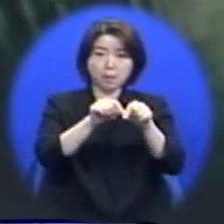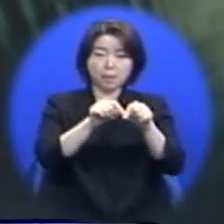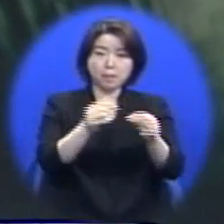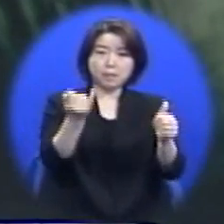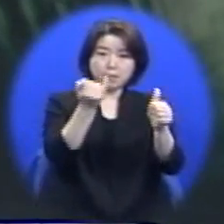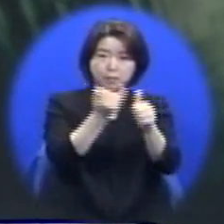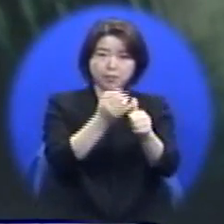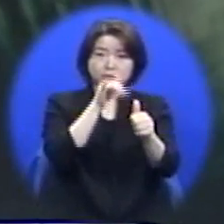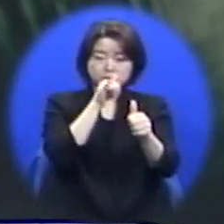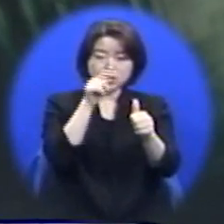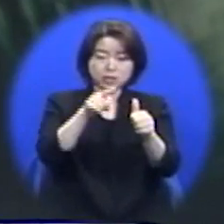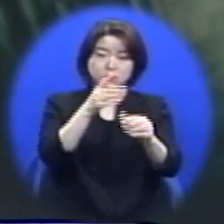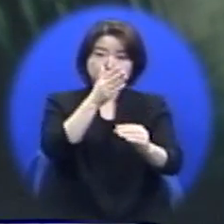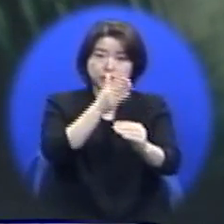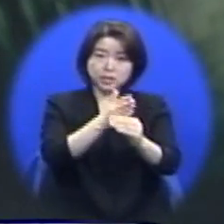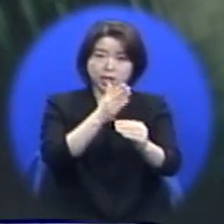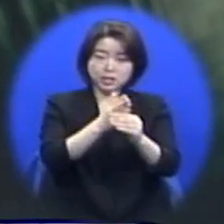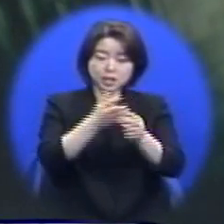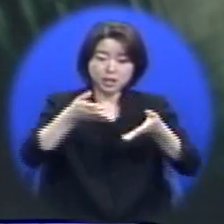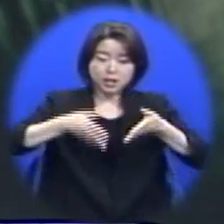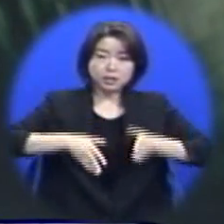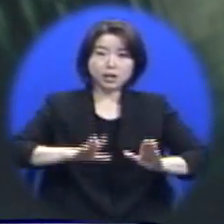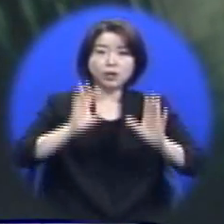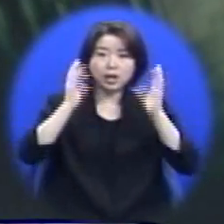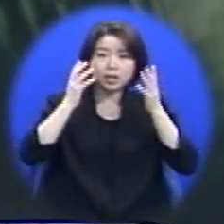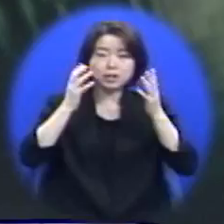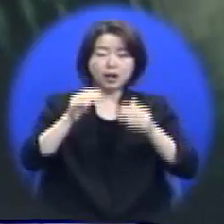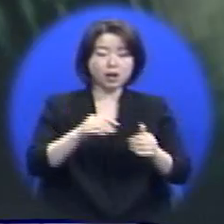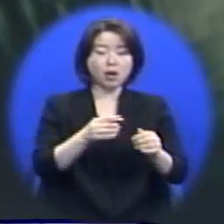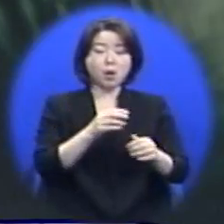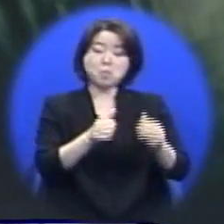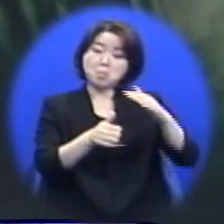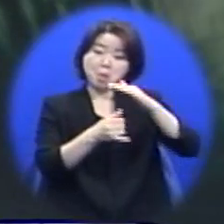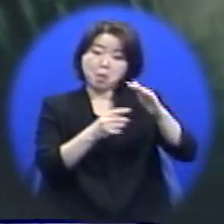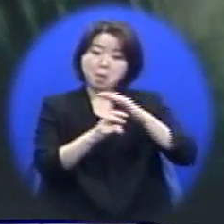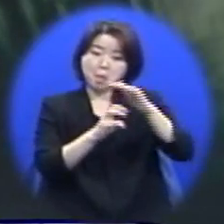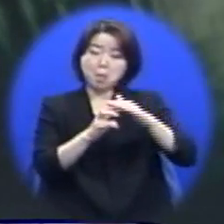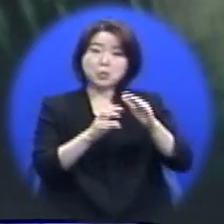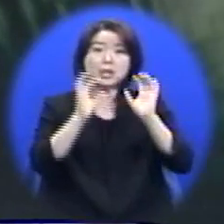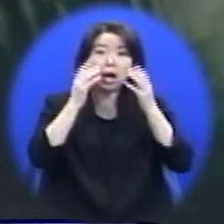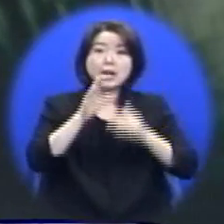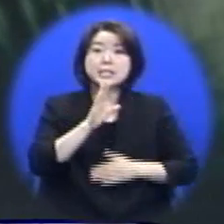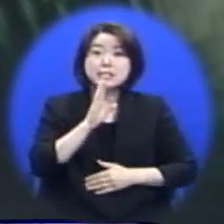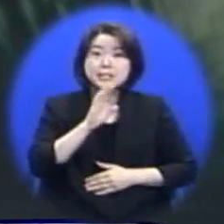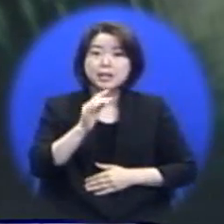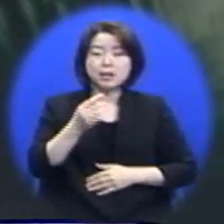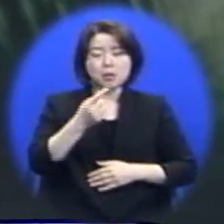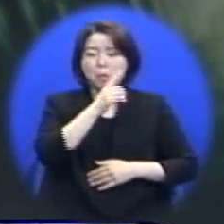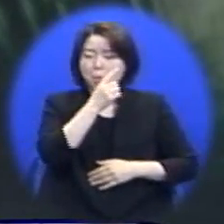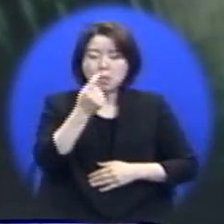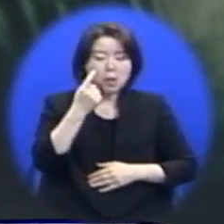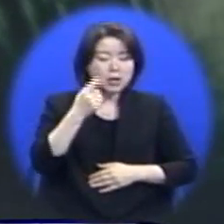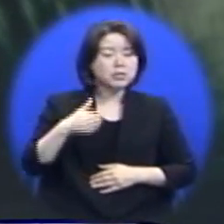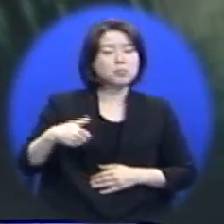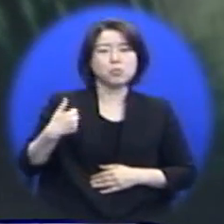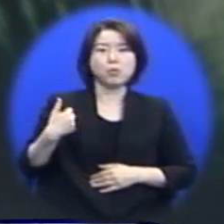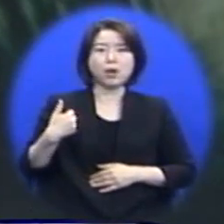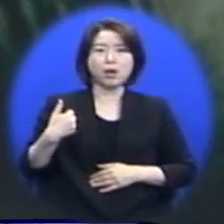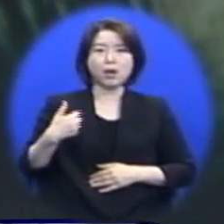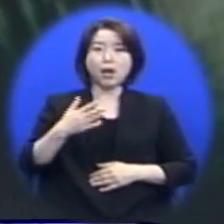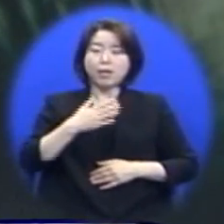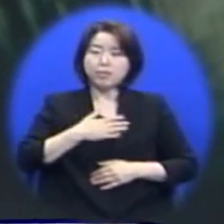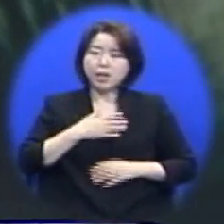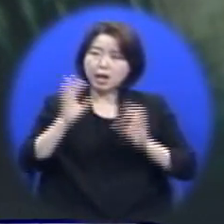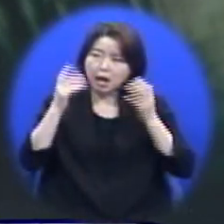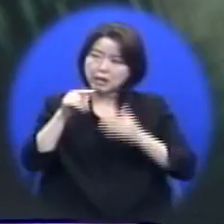아이가 호세아의 아이인지 아닌지도 알 수 없을 정도예요. 이름을 아예 내 아이가 아니라고 이렇게 이름을 붙여주었을